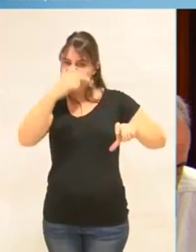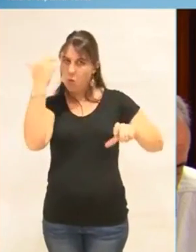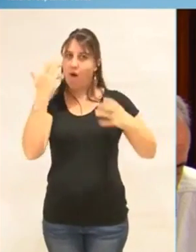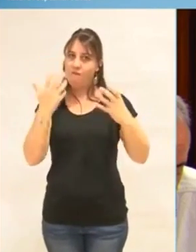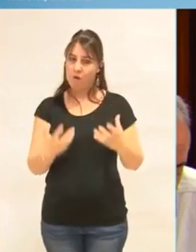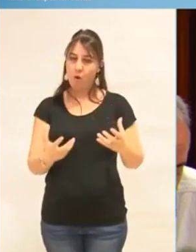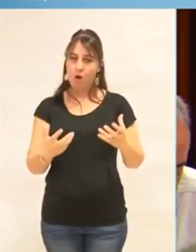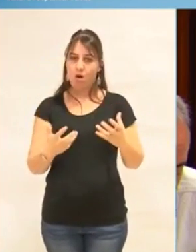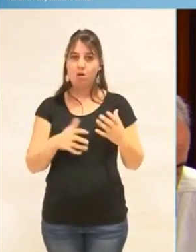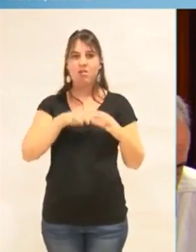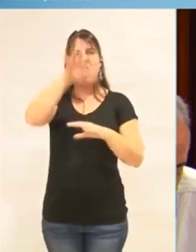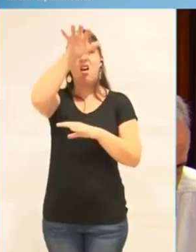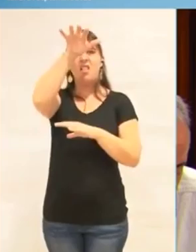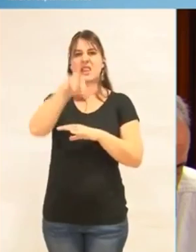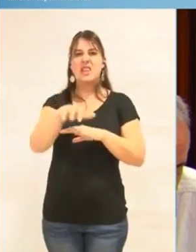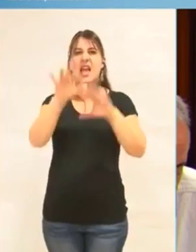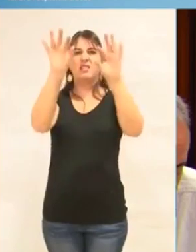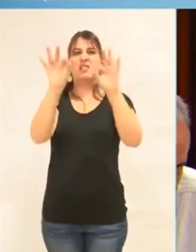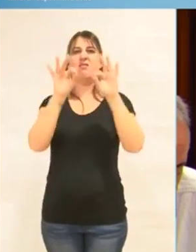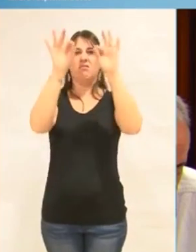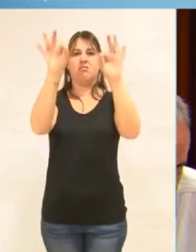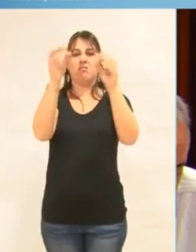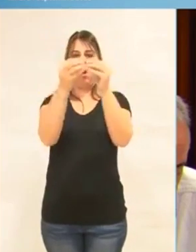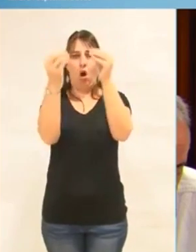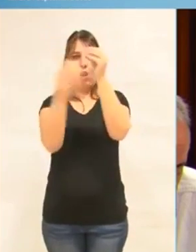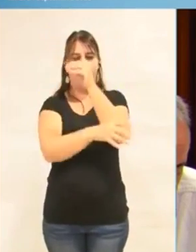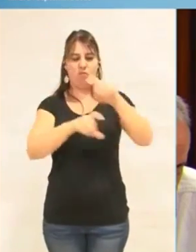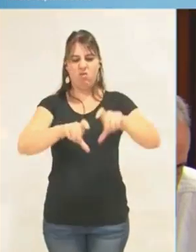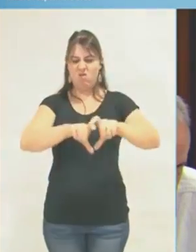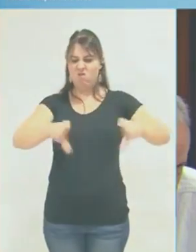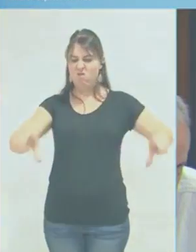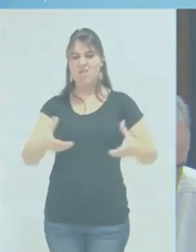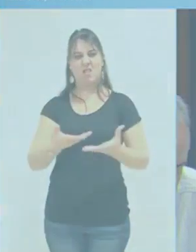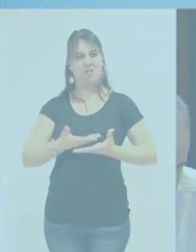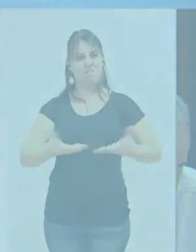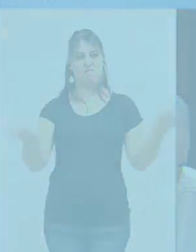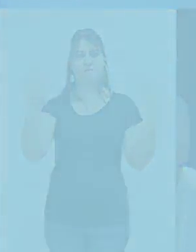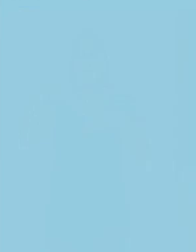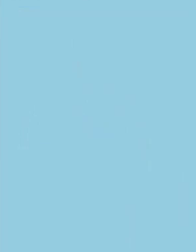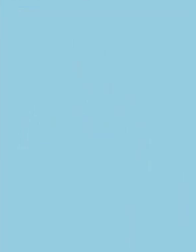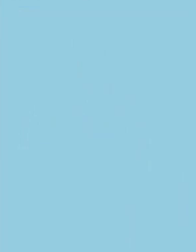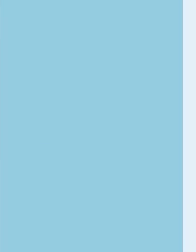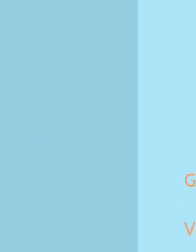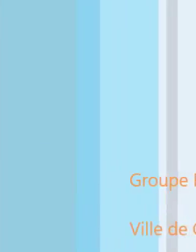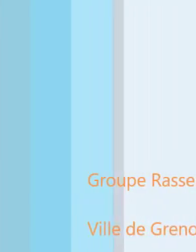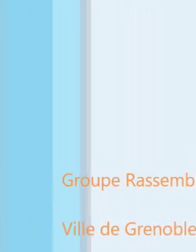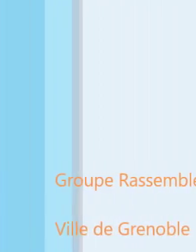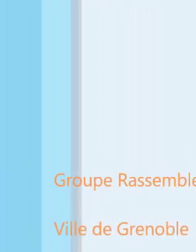enlève le maigre pour que ces 5 points-là soient clairement exposés.